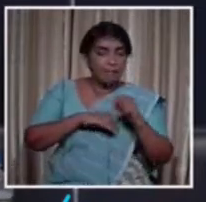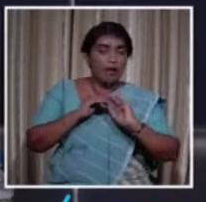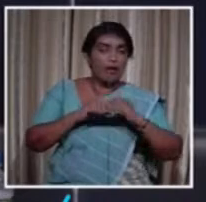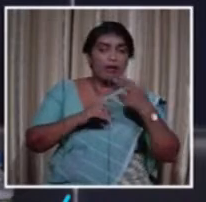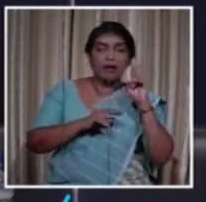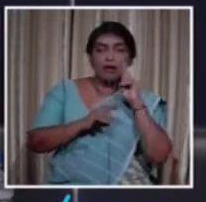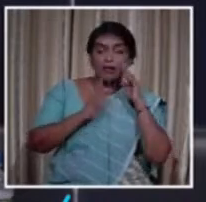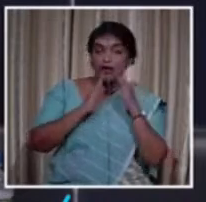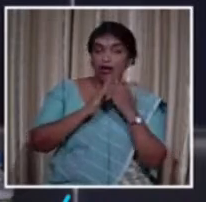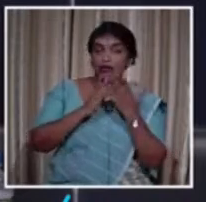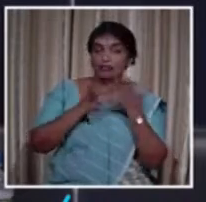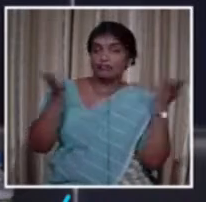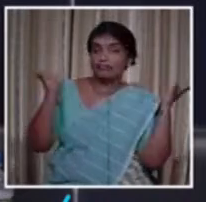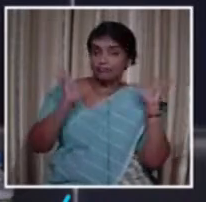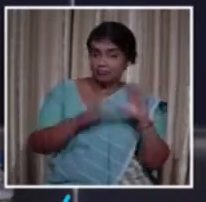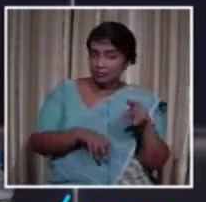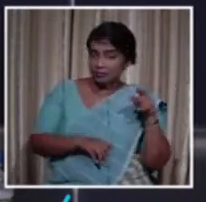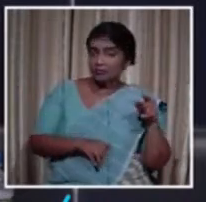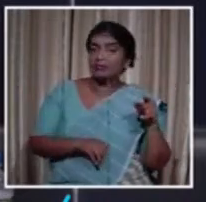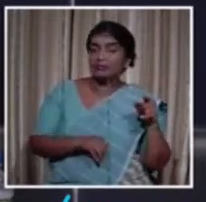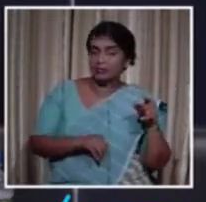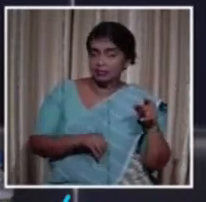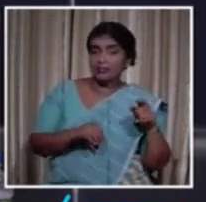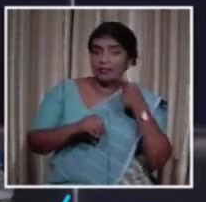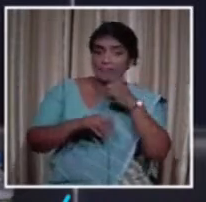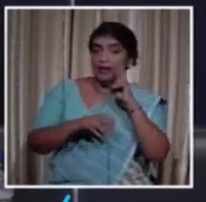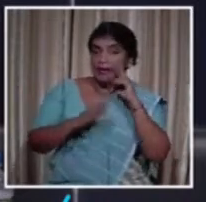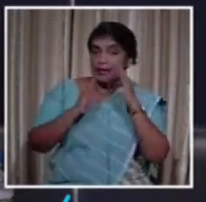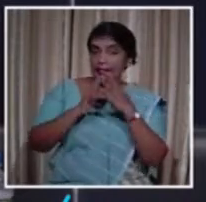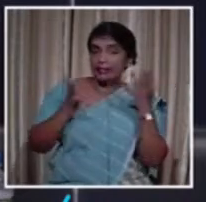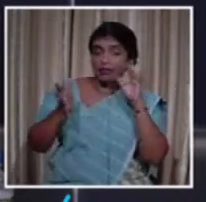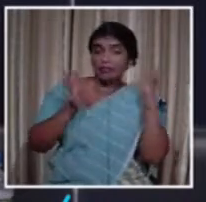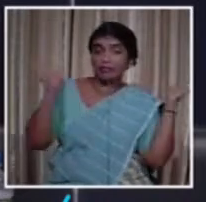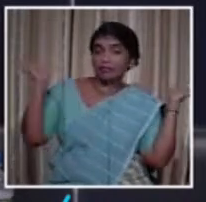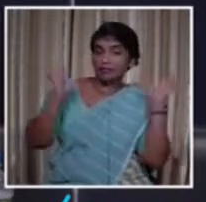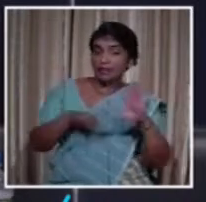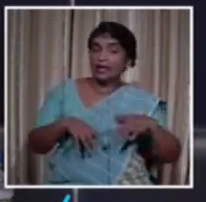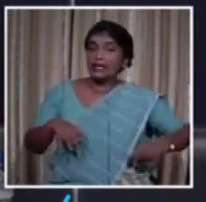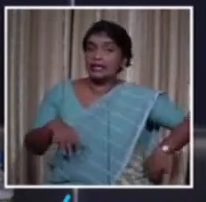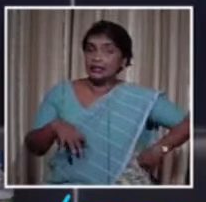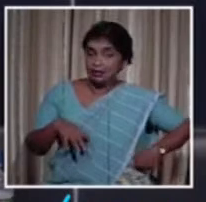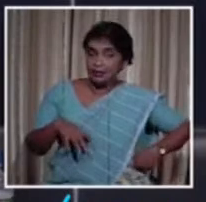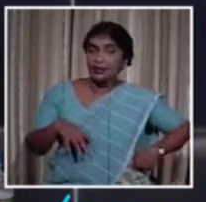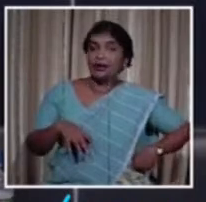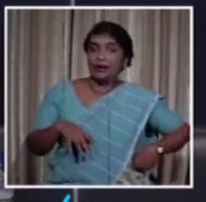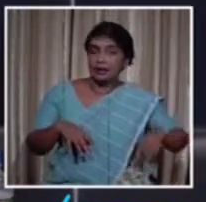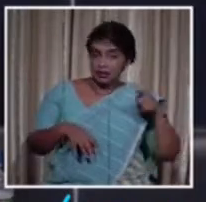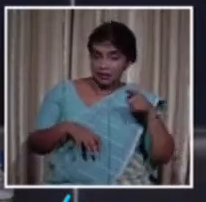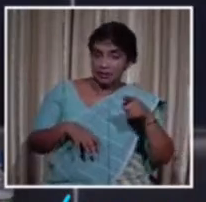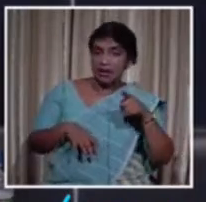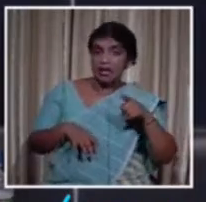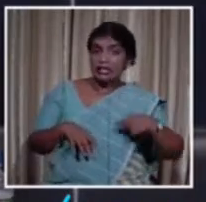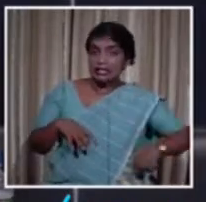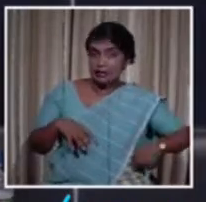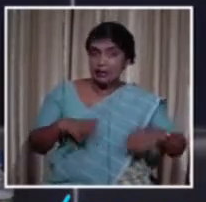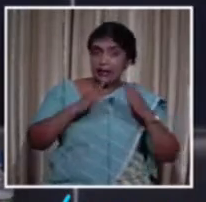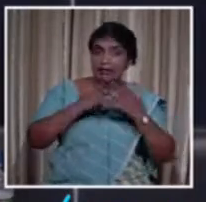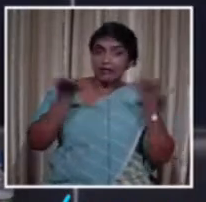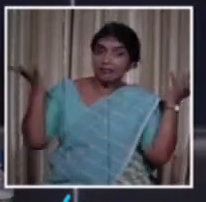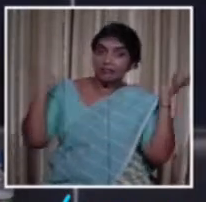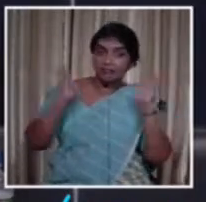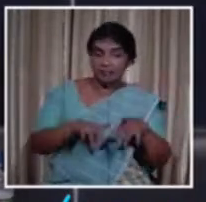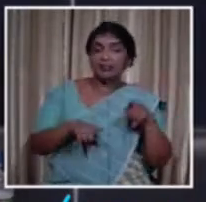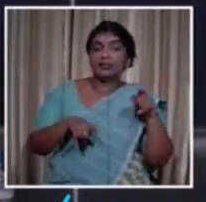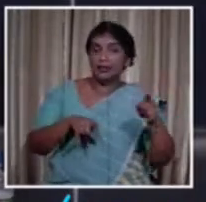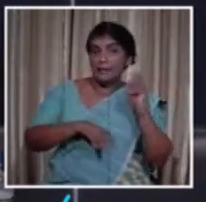Ranil's house on 5th lane on Saturday 9 a.m. meet up near ladies college මේ ladies college එක ළඟ කවුරුත් රැස් වෙන්නේ